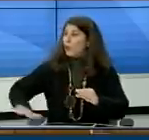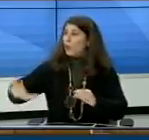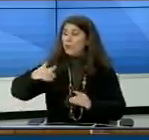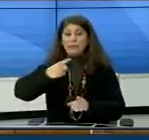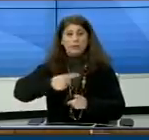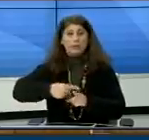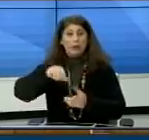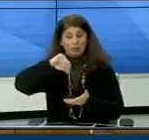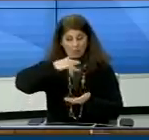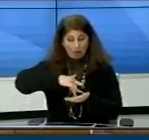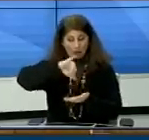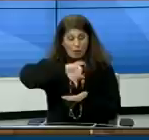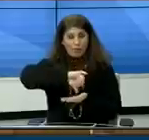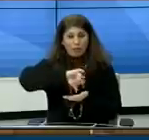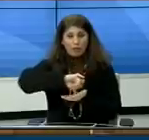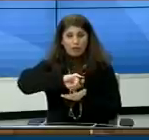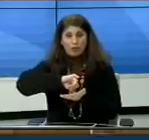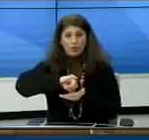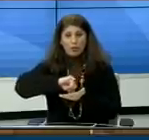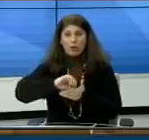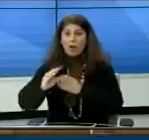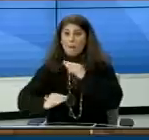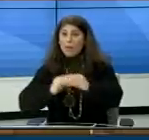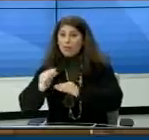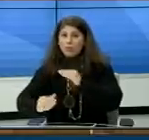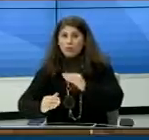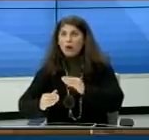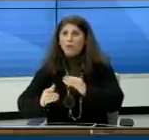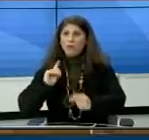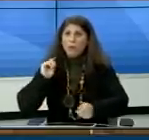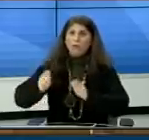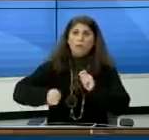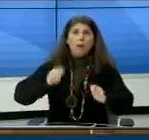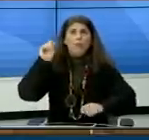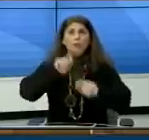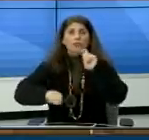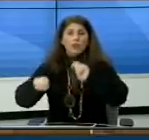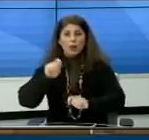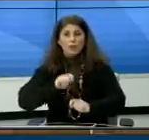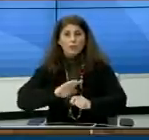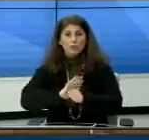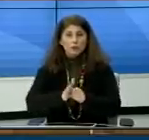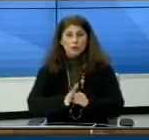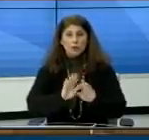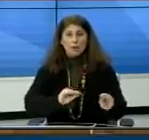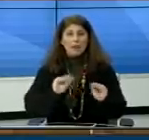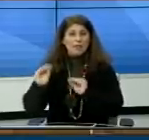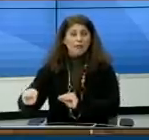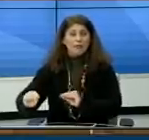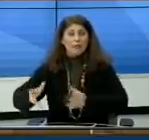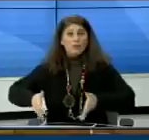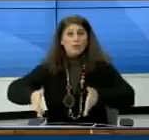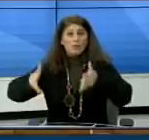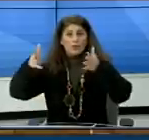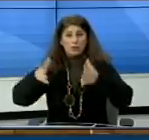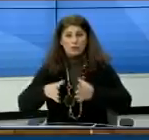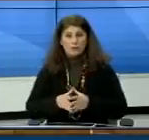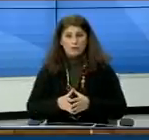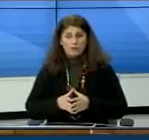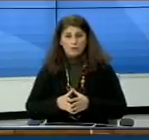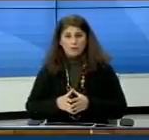κέντρο της Αθήνας γίνεται ένας οργασμός επενδυτικός. Ολοκληρώθηκαν μεταβιβάσεις ακινήτων στην